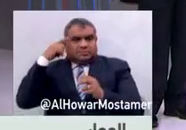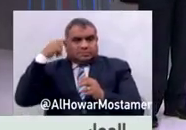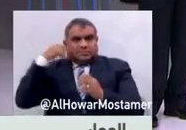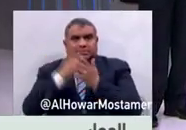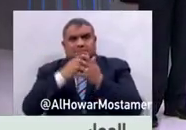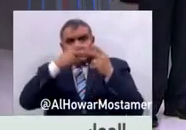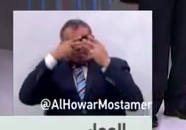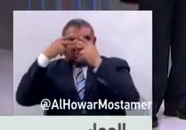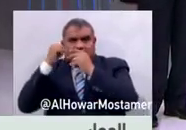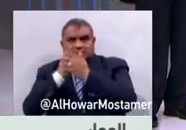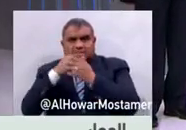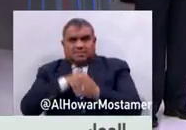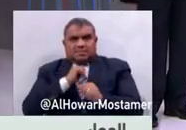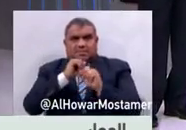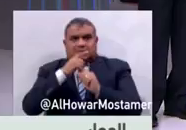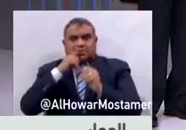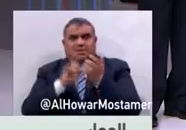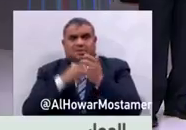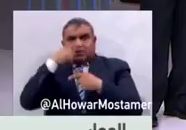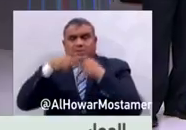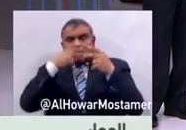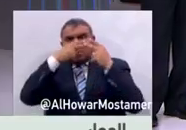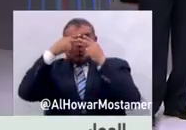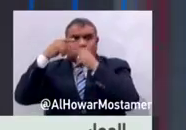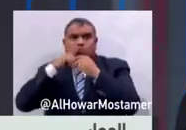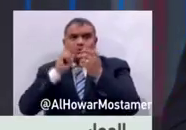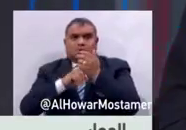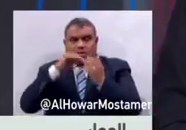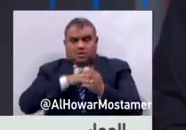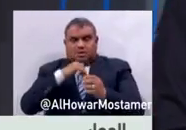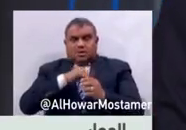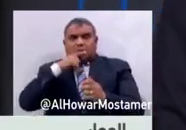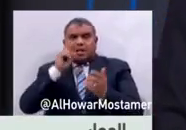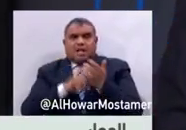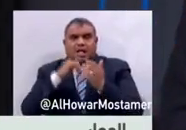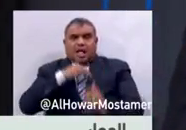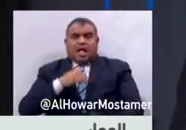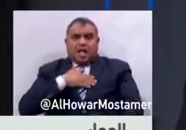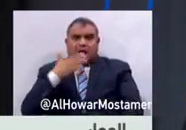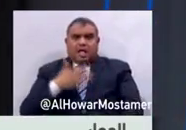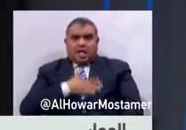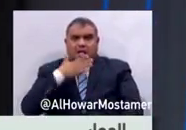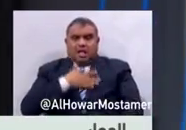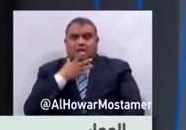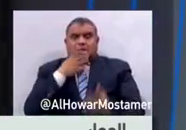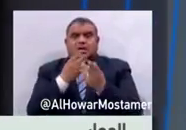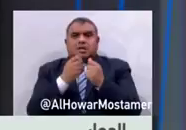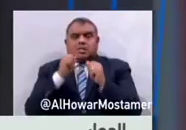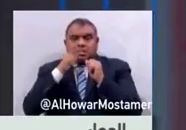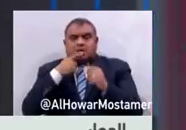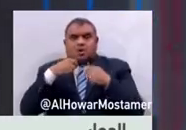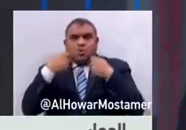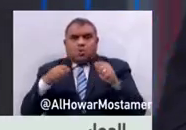هذا التحكم. السخرية زي ما بقول لكم هي كانت موجودة الحقيقة على الكثير من المواقع والكثير من